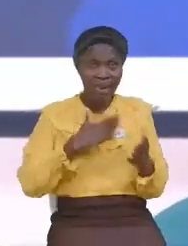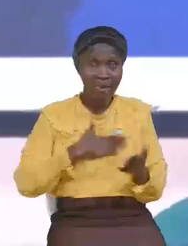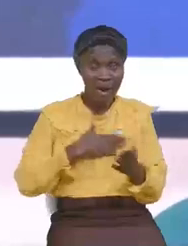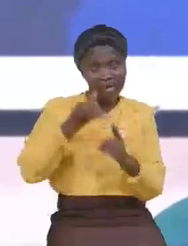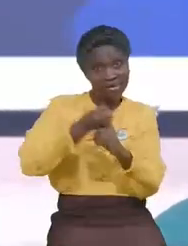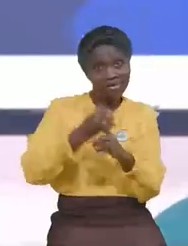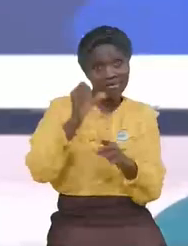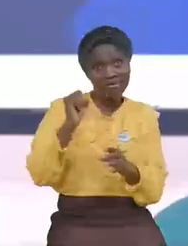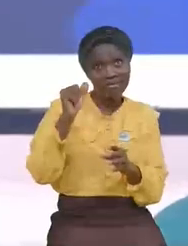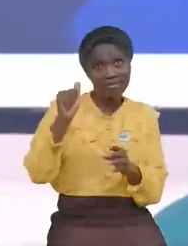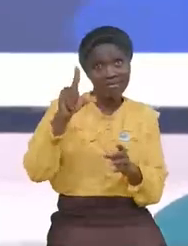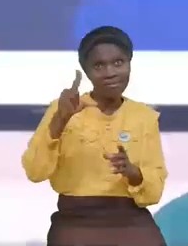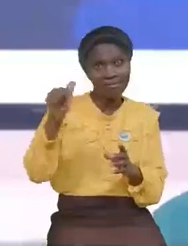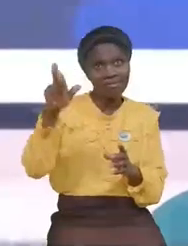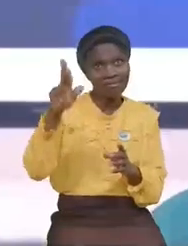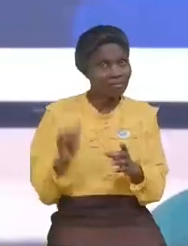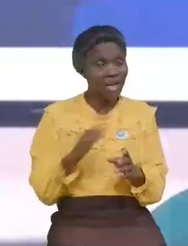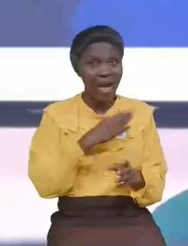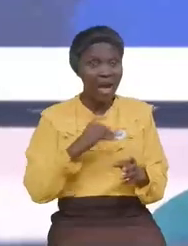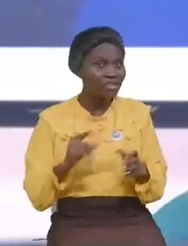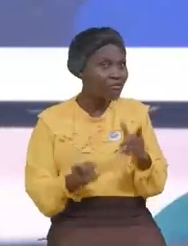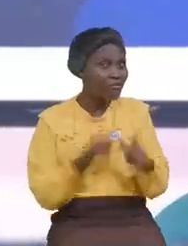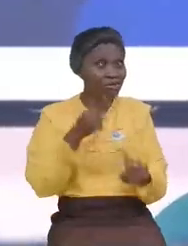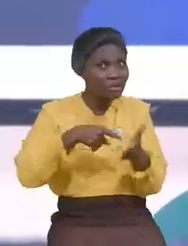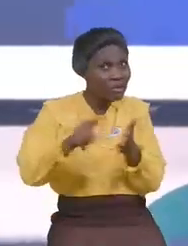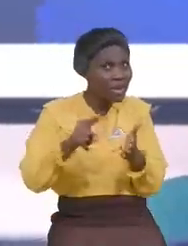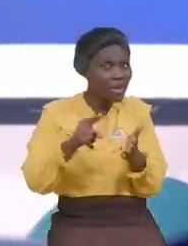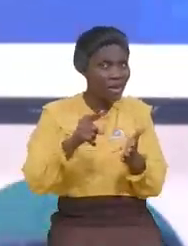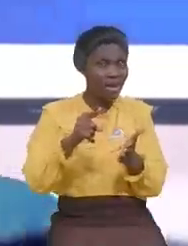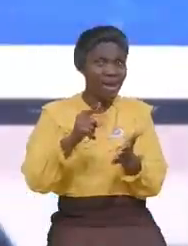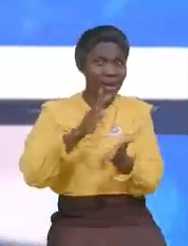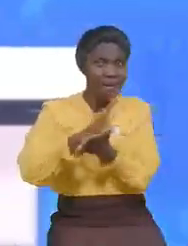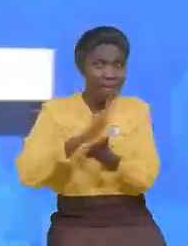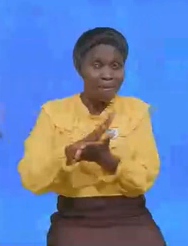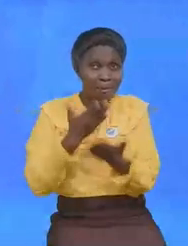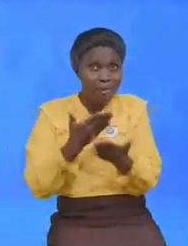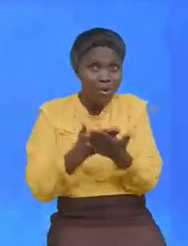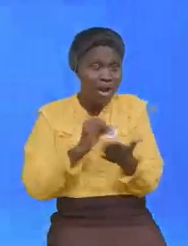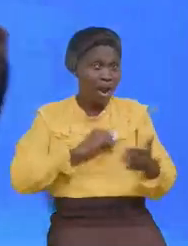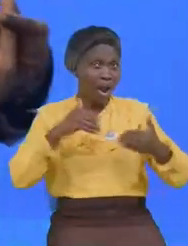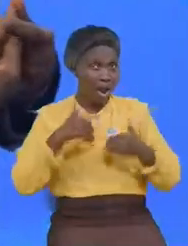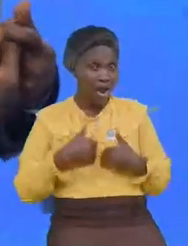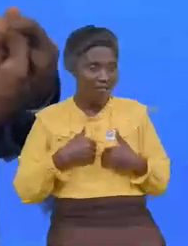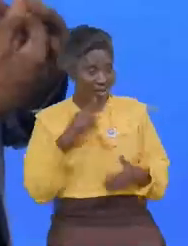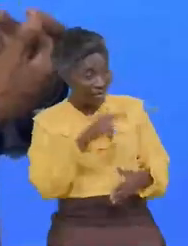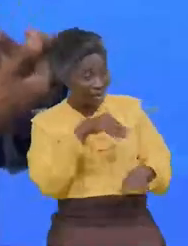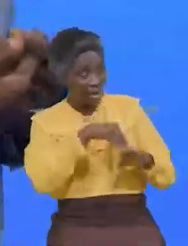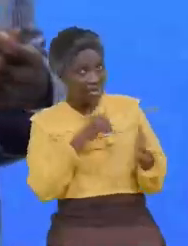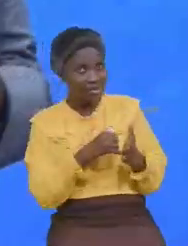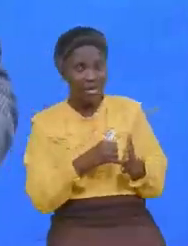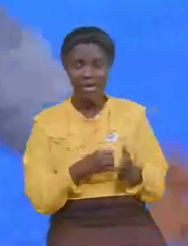un bon salaire. Et le premier salaire que j'ai eu, ah, regarde cela,